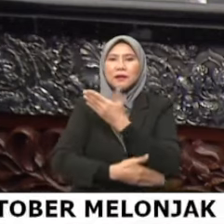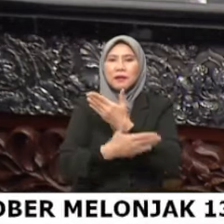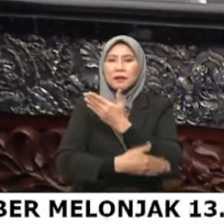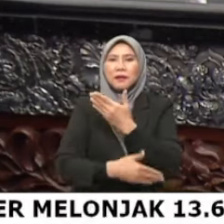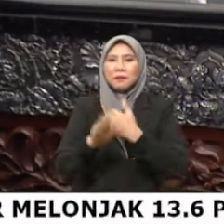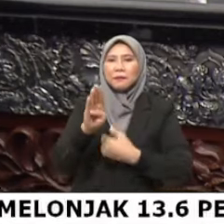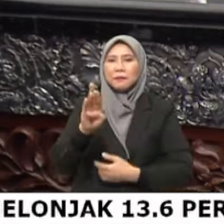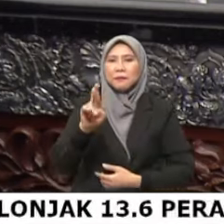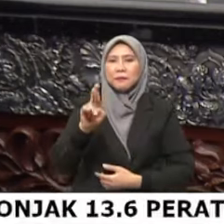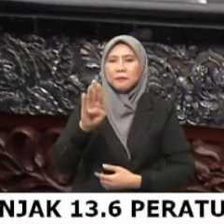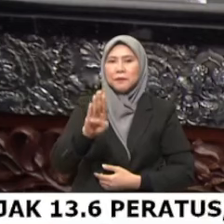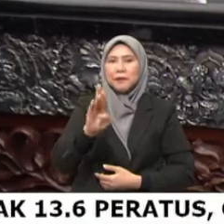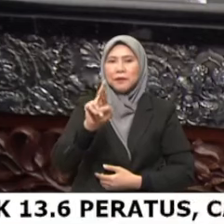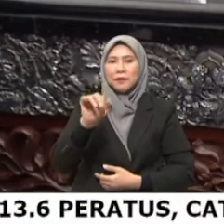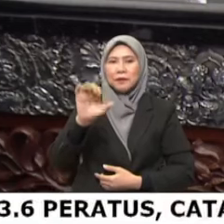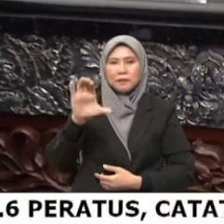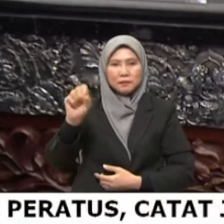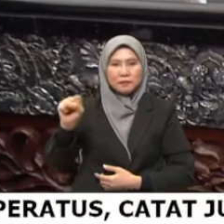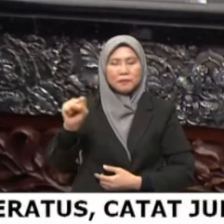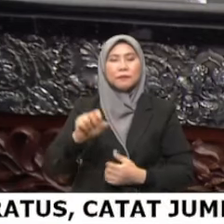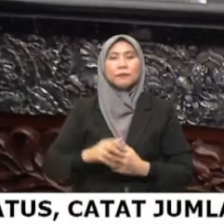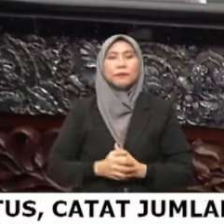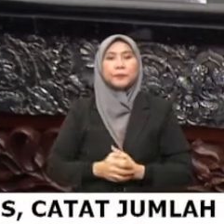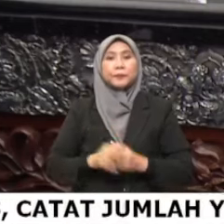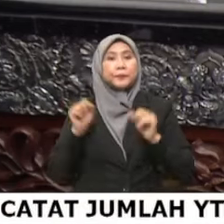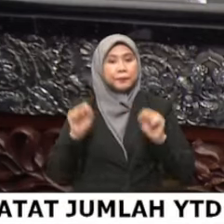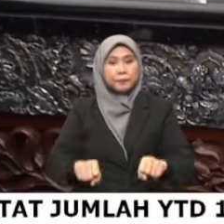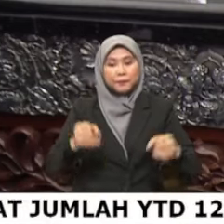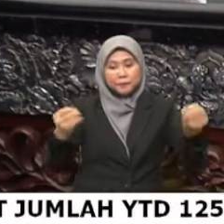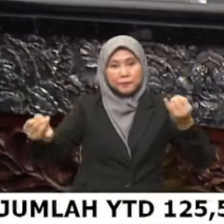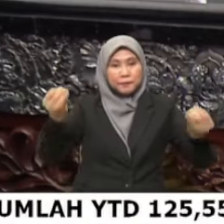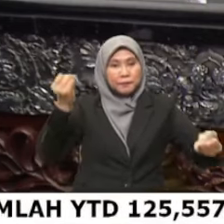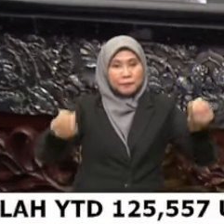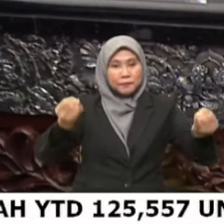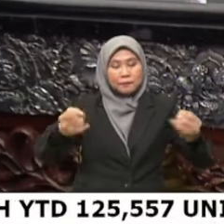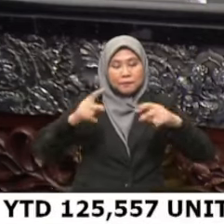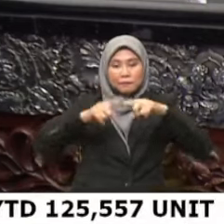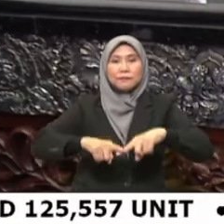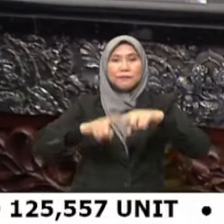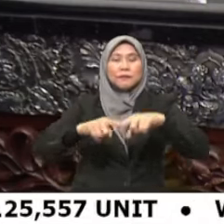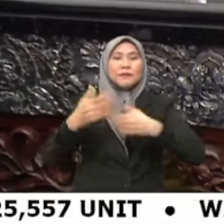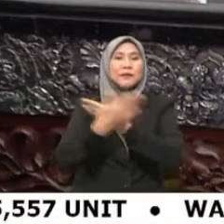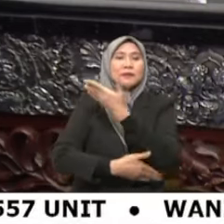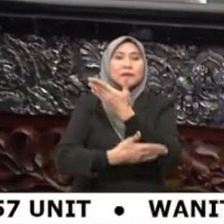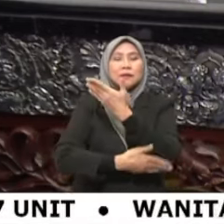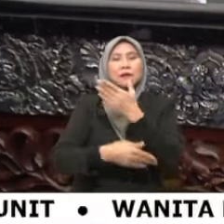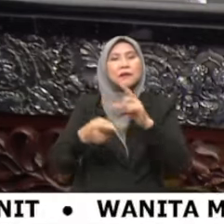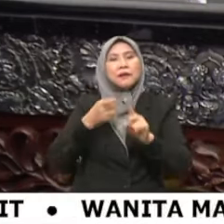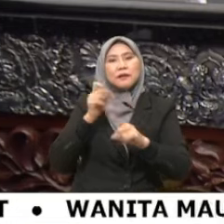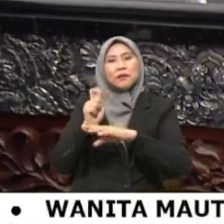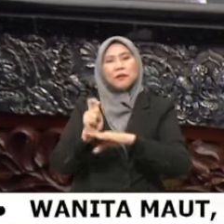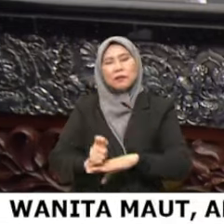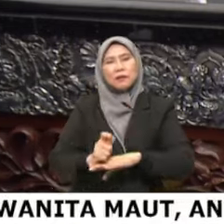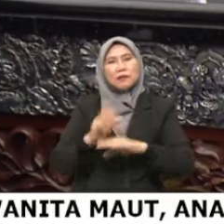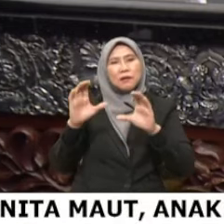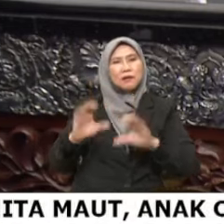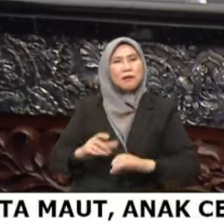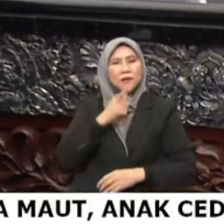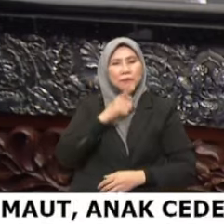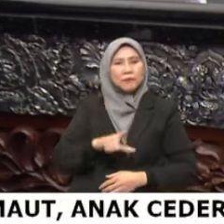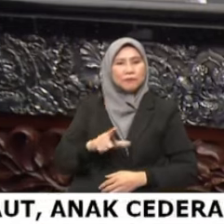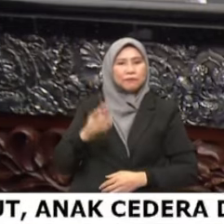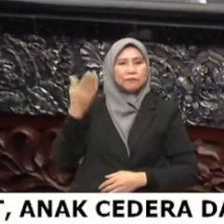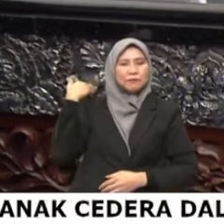anggota BRICS. Sekaligus ianya mampu untuk mengimbangi kebergantungan negara kepada pasaran tradisional sedia